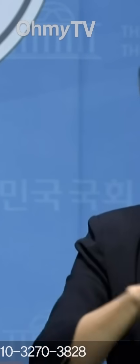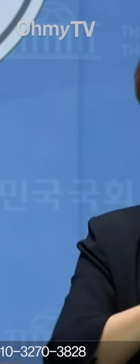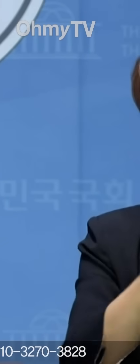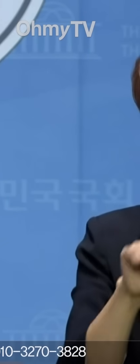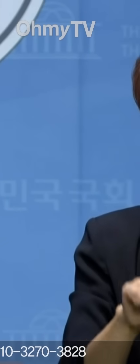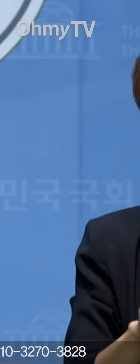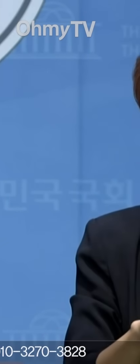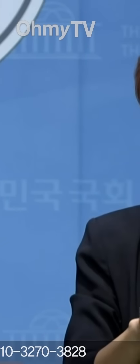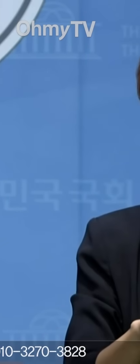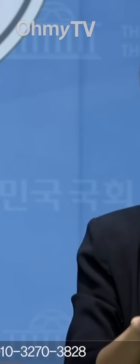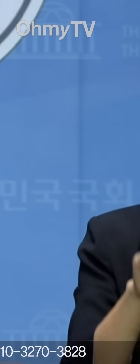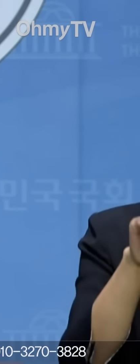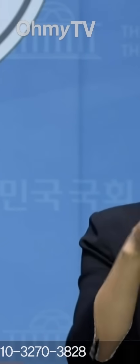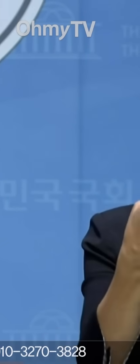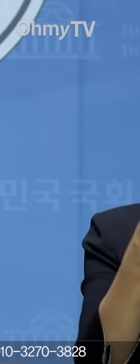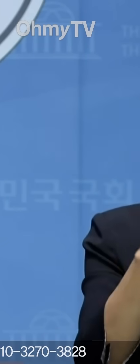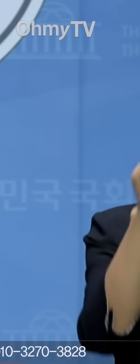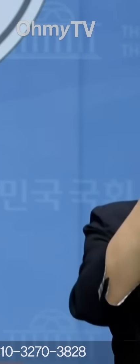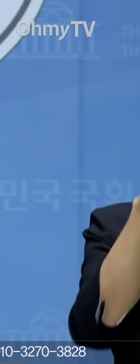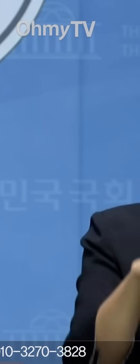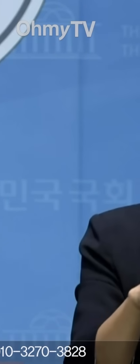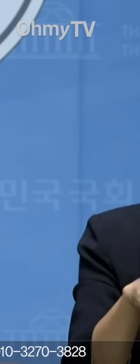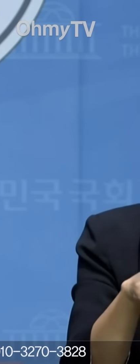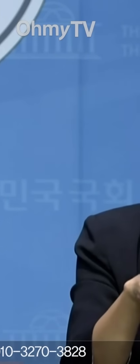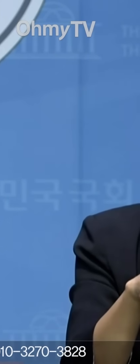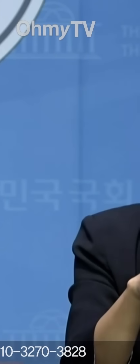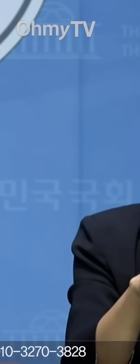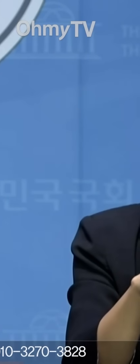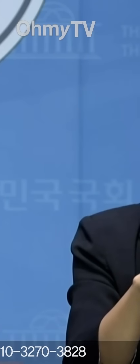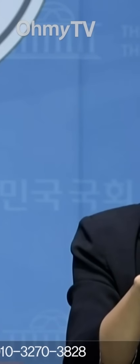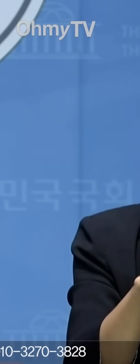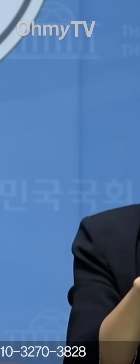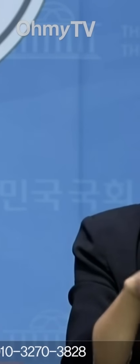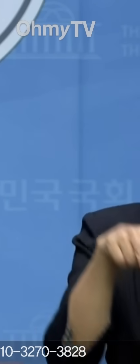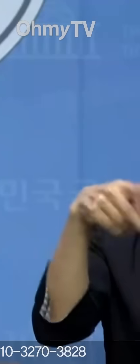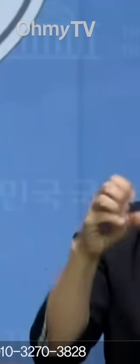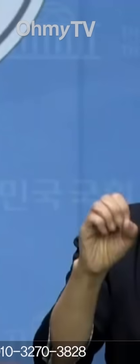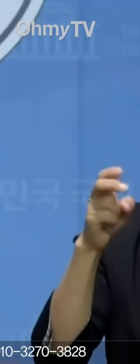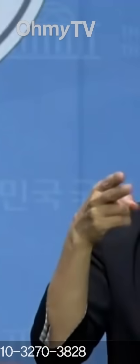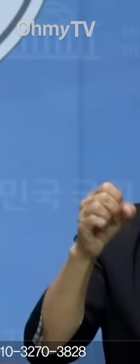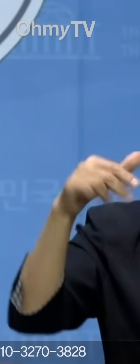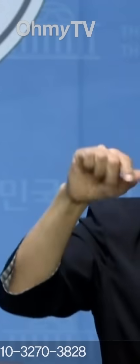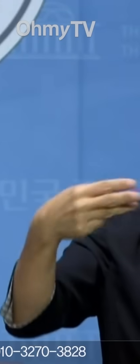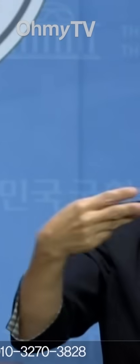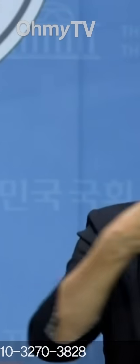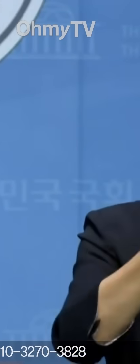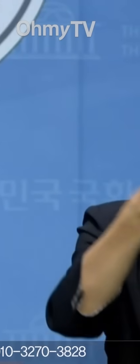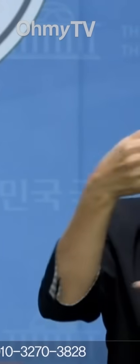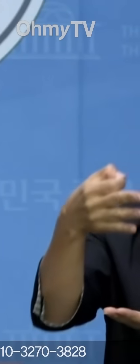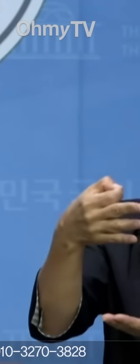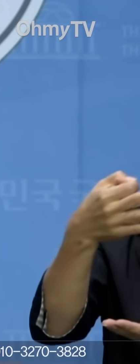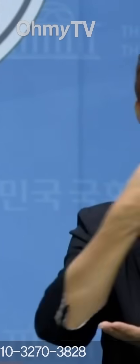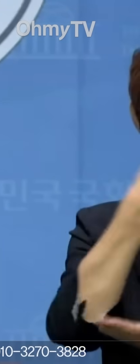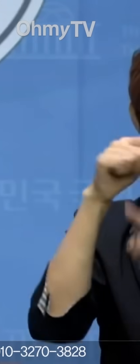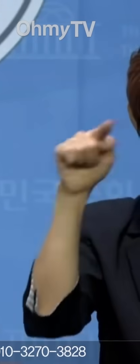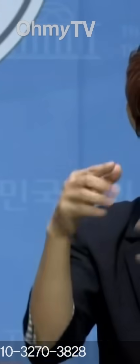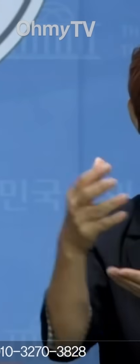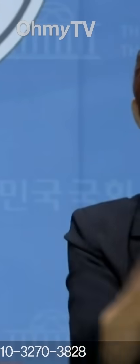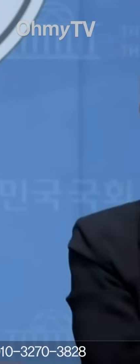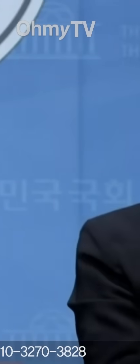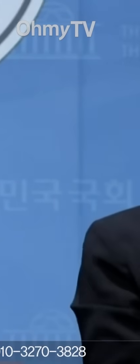11월경 300만 달러를 휴대 반출하여 송명철에게 주고 수령증을 받았다고